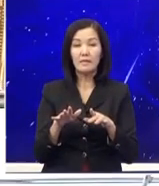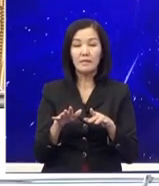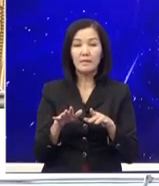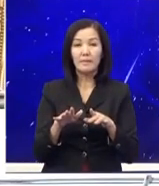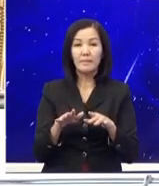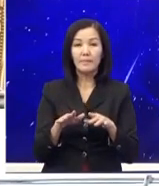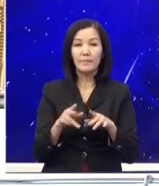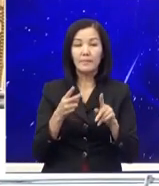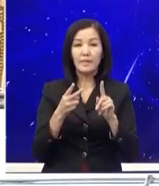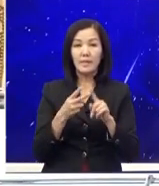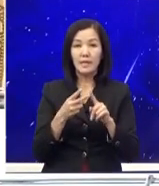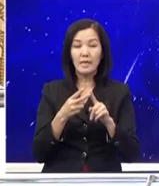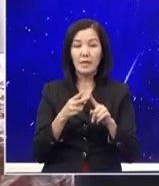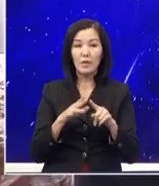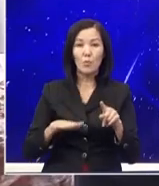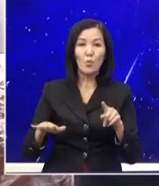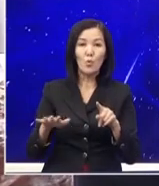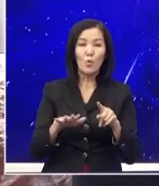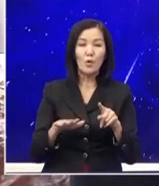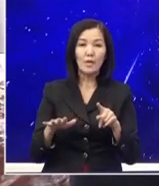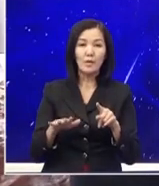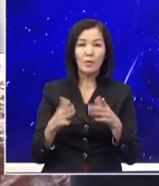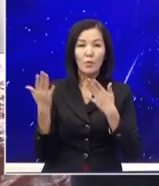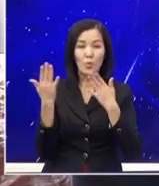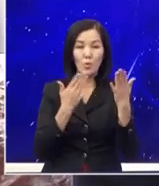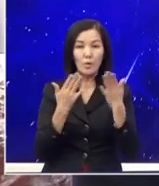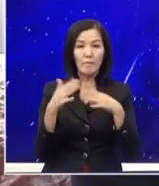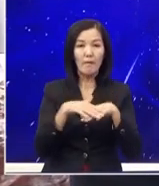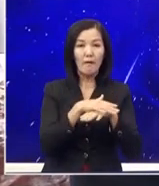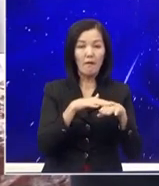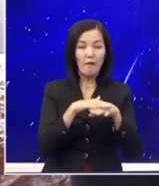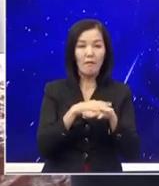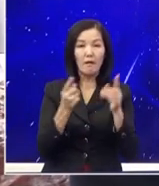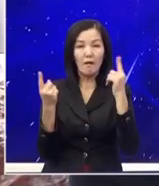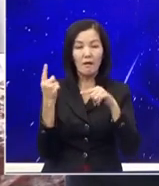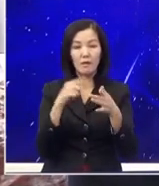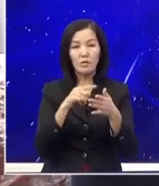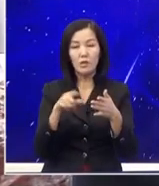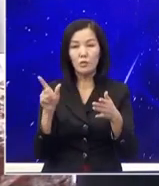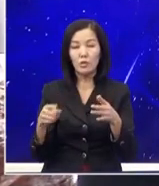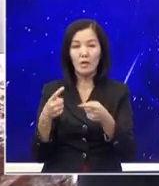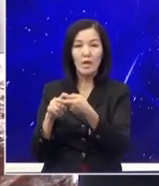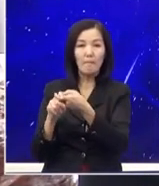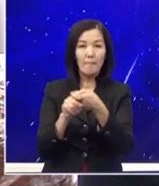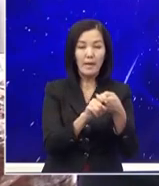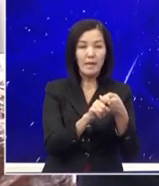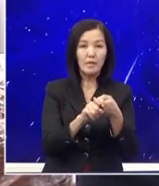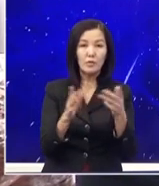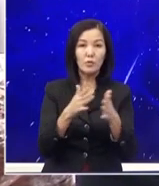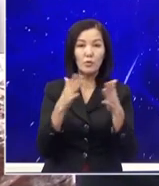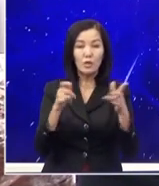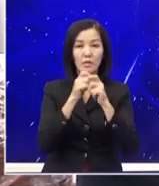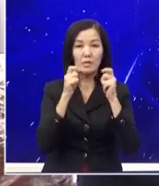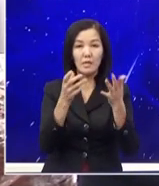отырмыз. Екі өңірдің арасындағы, оқырмандардың арасындағы санасына бір үлкен бір жақсы сый тарту болды деп